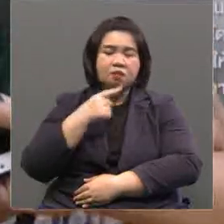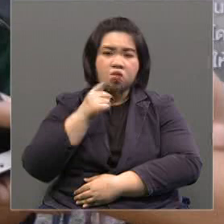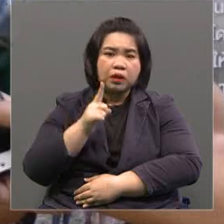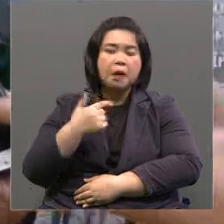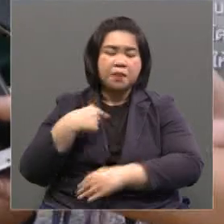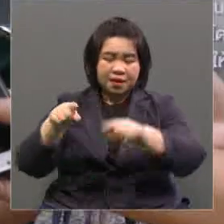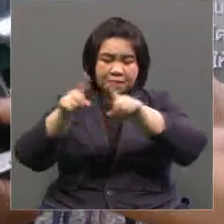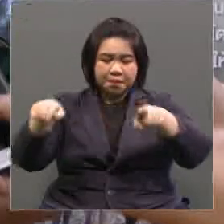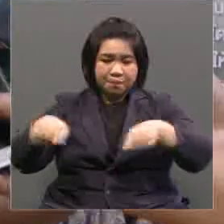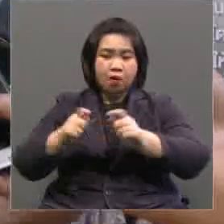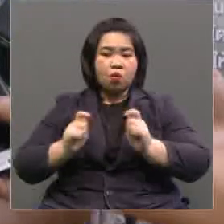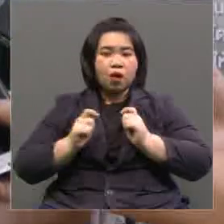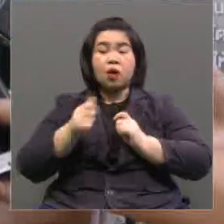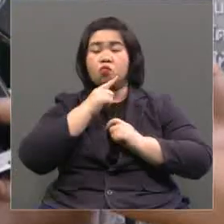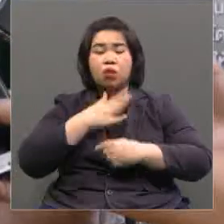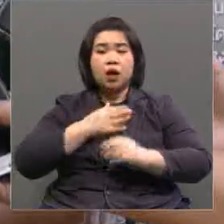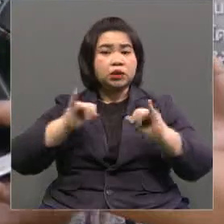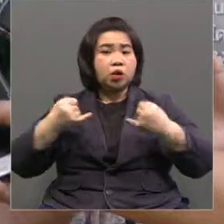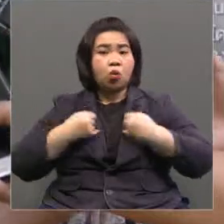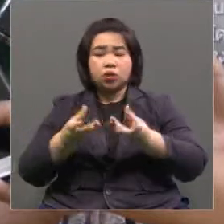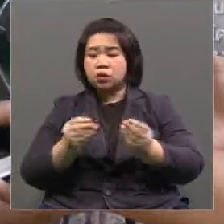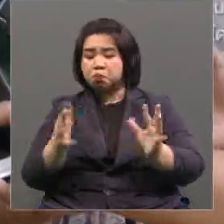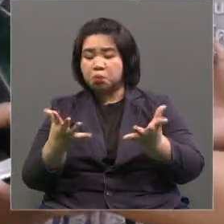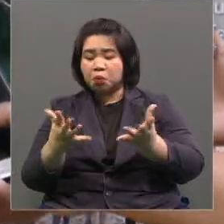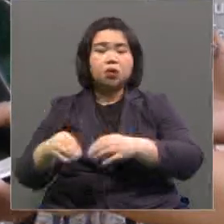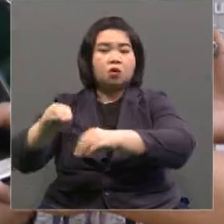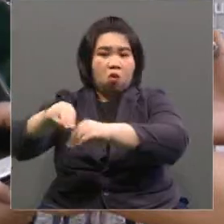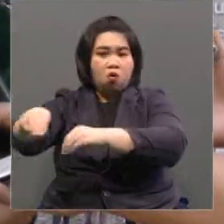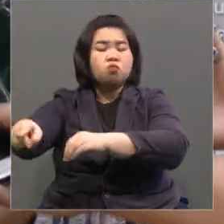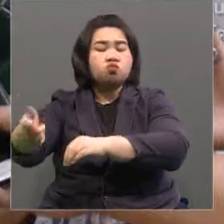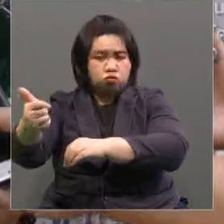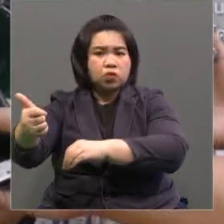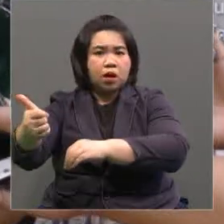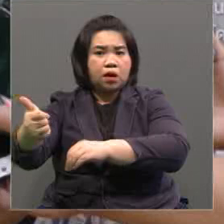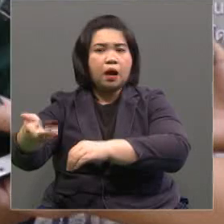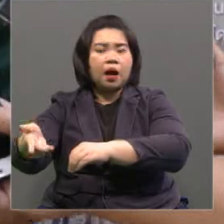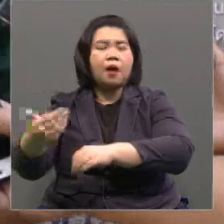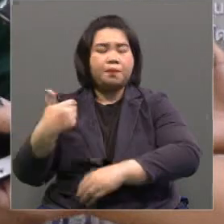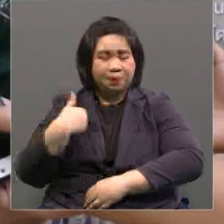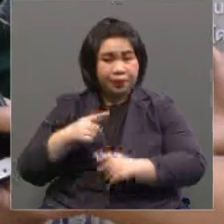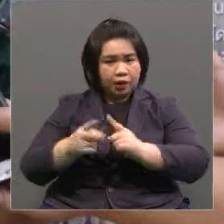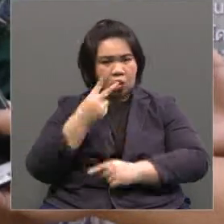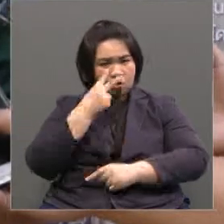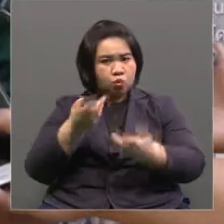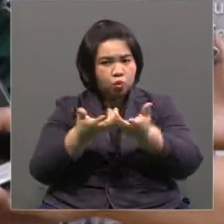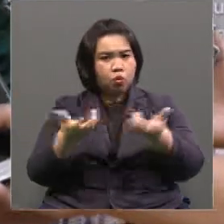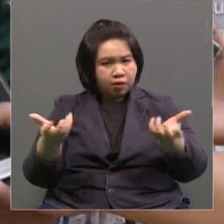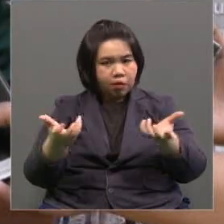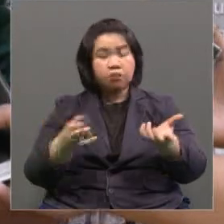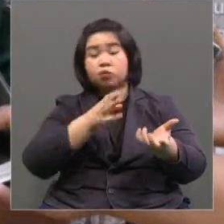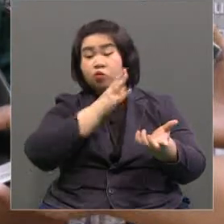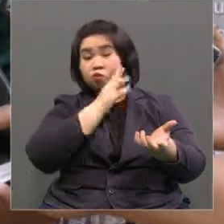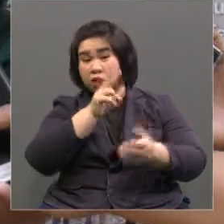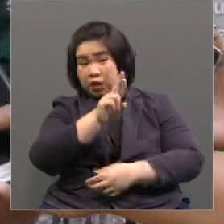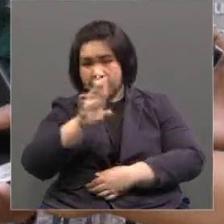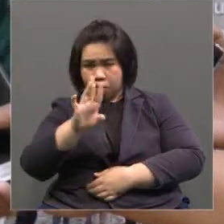ันุญชาติดเป็ teamsryth thanks toใช้ประโยชนกเก็บเกี่ยวก modifiedที่นี่ใชันนั้นมอใน